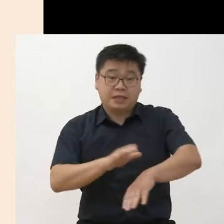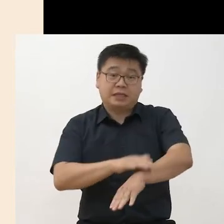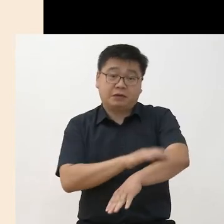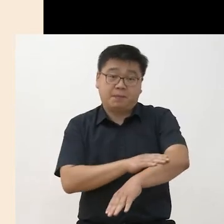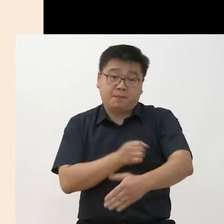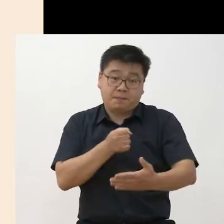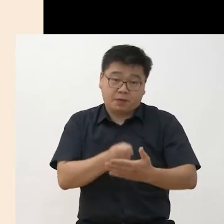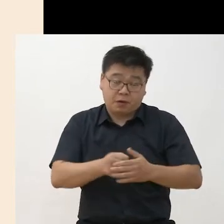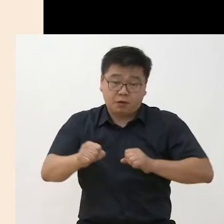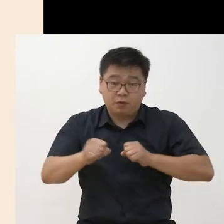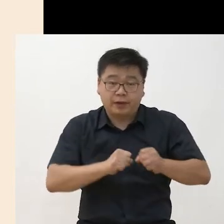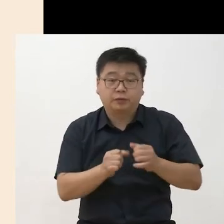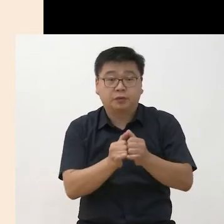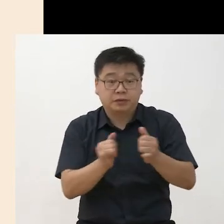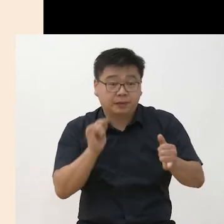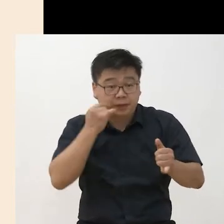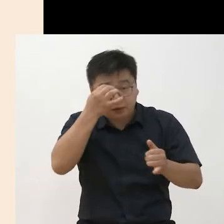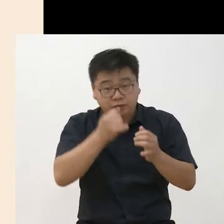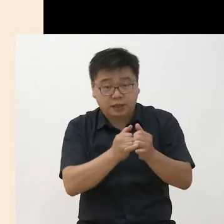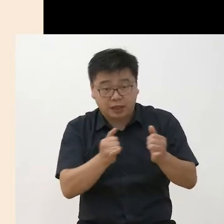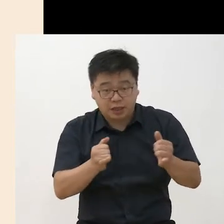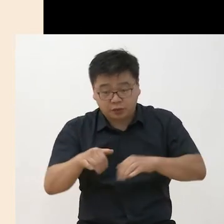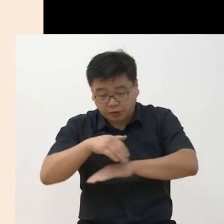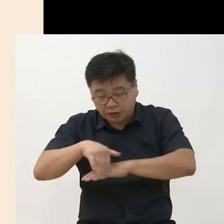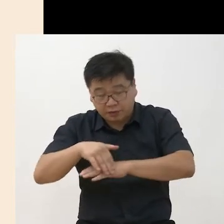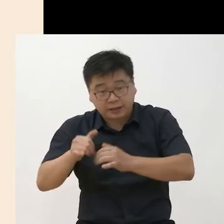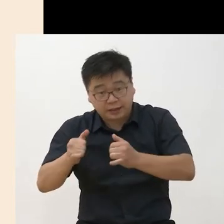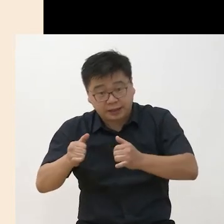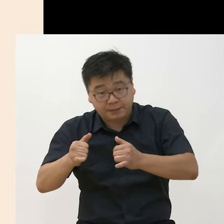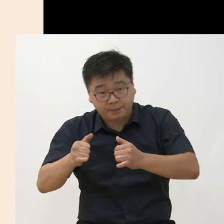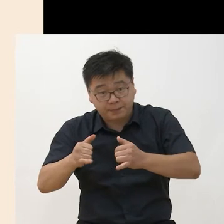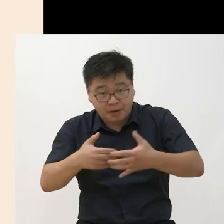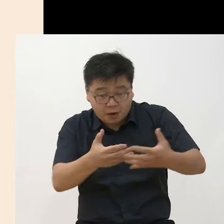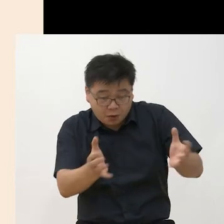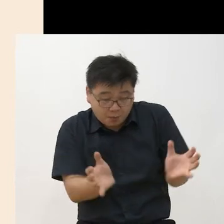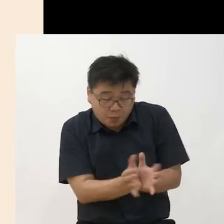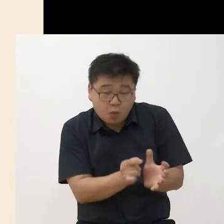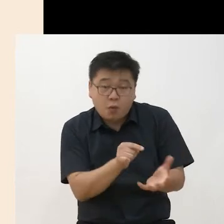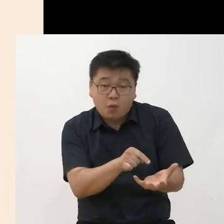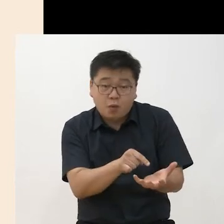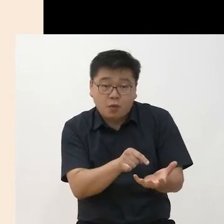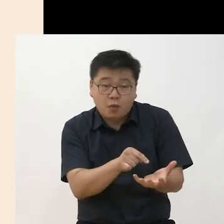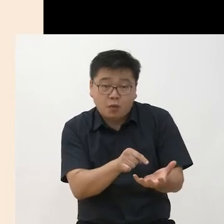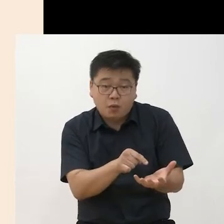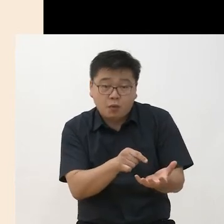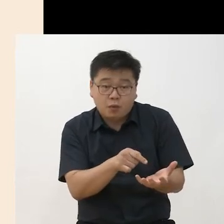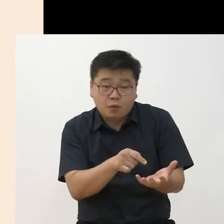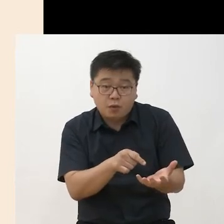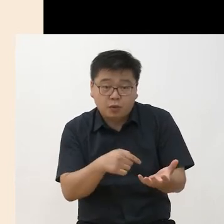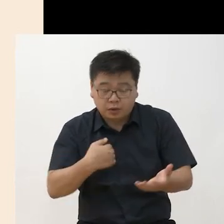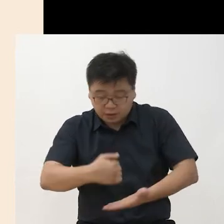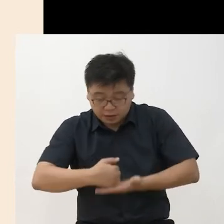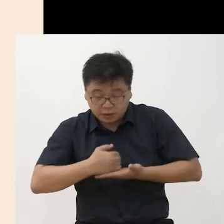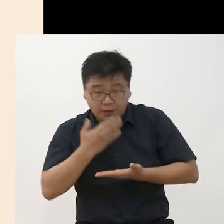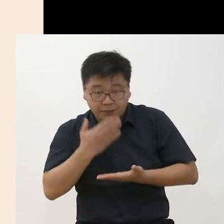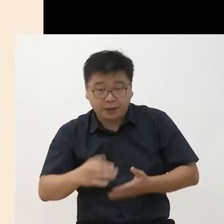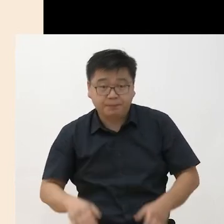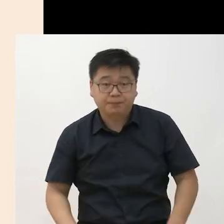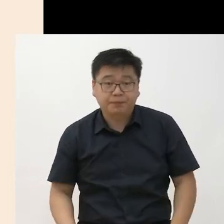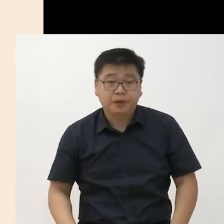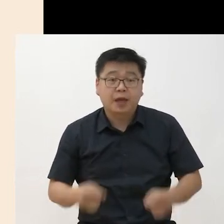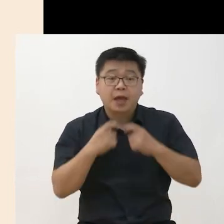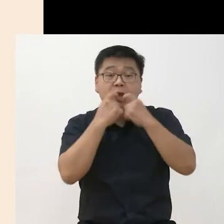전문적으로 활동하는 예술가, 기획자 등으로 구성된 단체를 의미합니다. 예술가